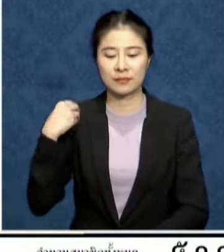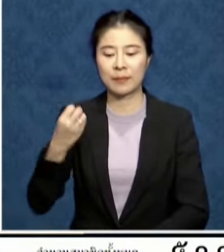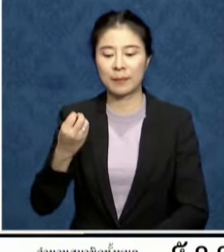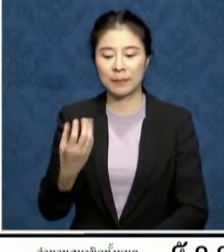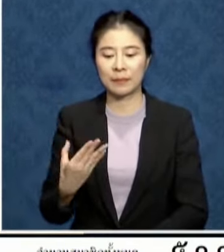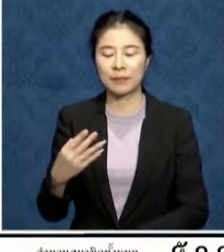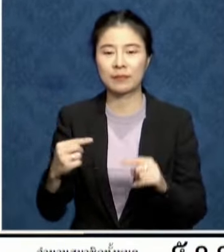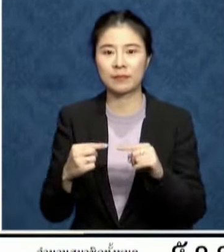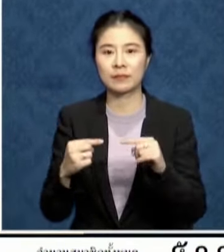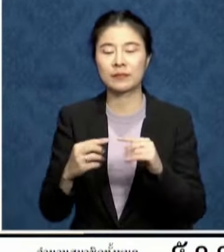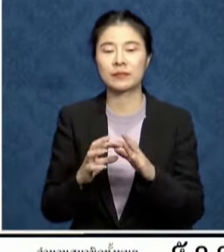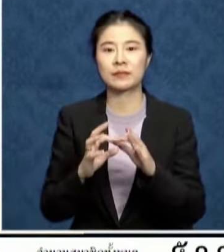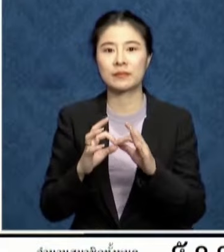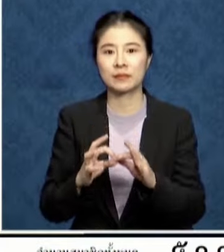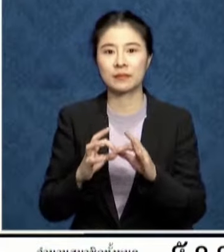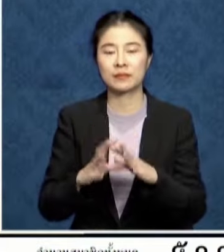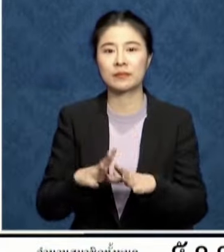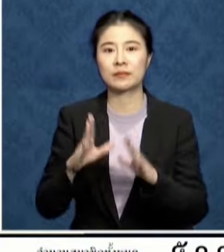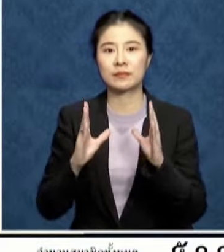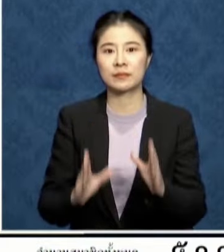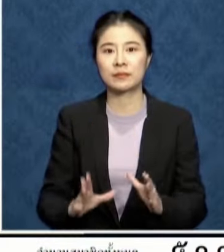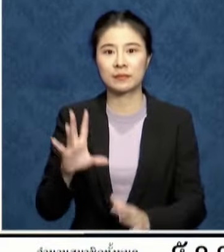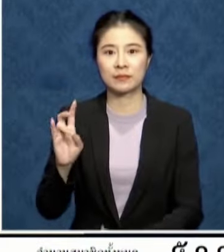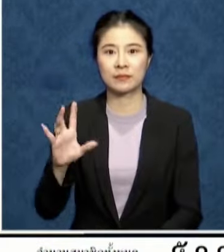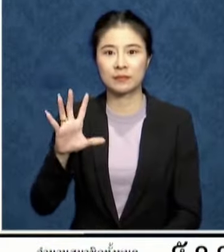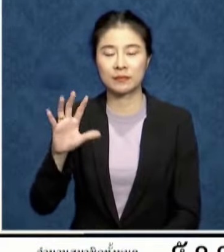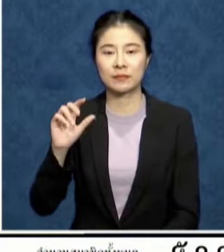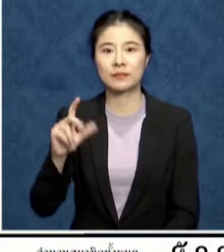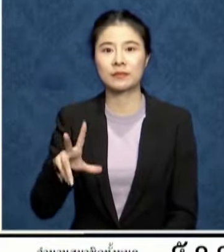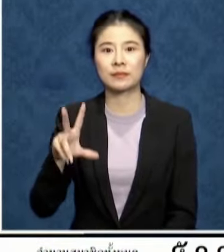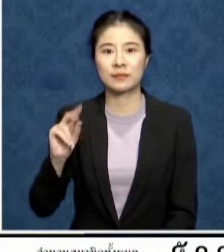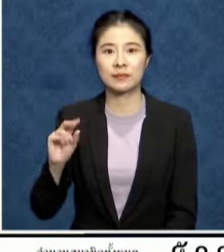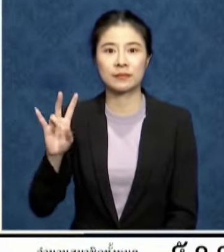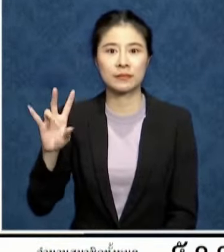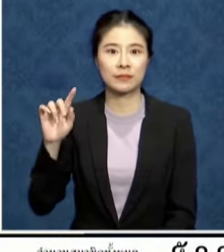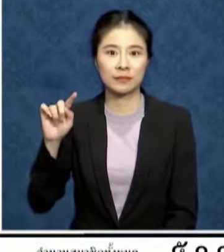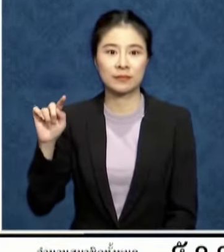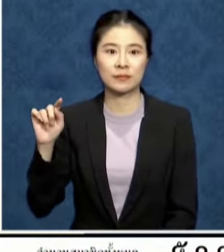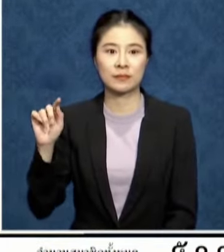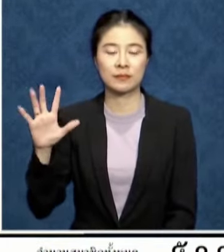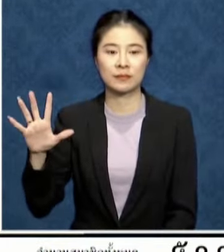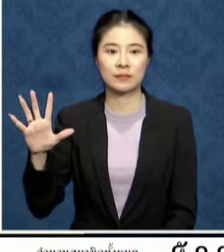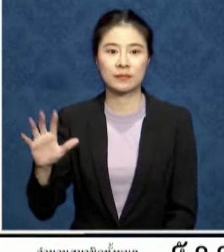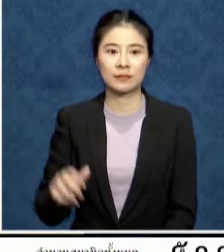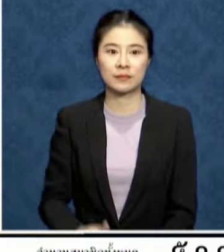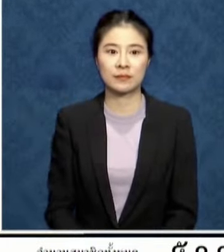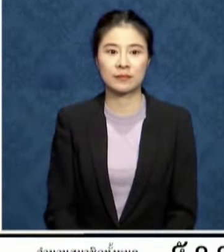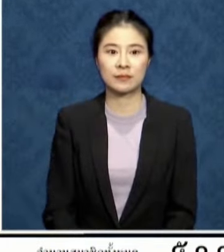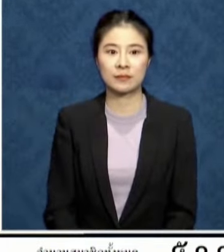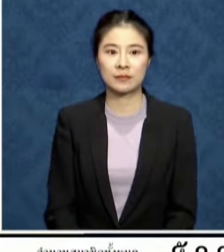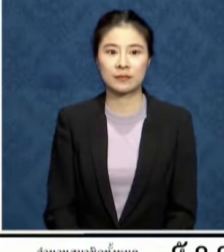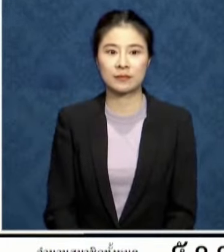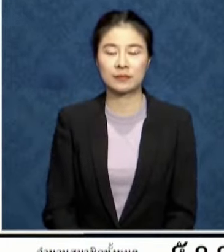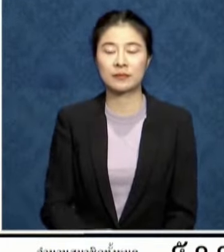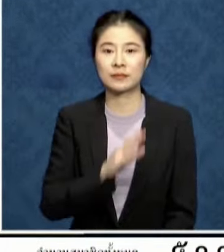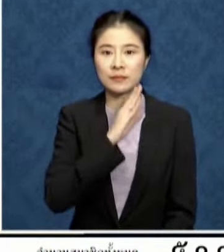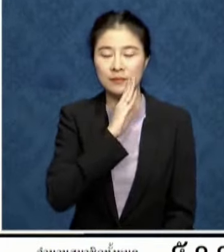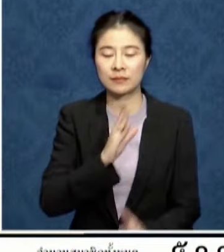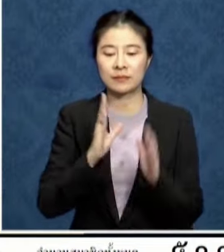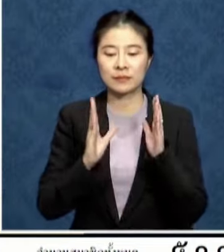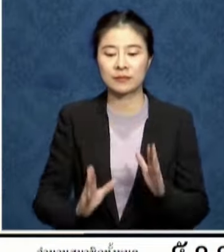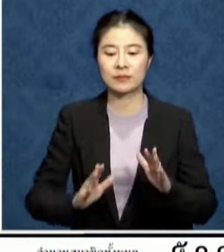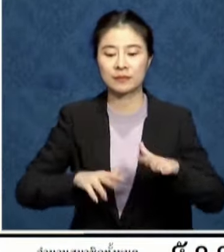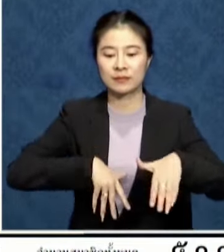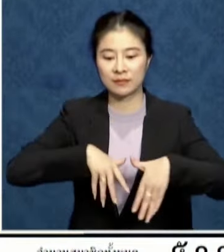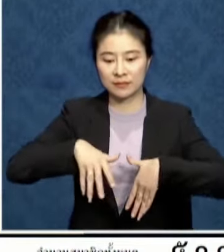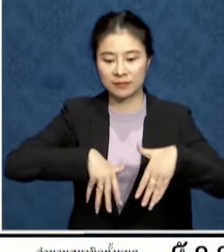ช้สิทธิ์ออกเสียงหรือมากกว่ากึ่งหนึ่งของ75คนนั่นก็คือ 37.5 คนดังนั้นครับท่านประธานหากประชาชนทุกคนออกมาใช้สิท